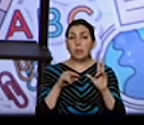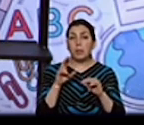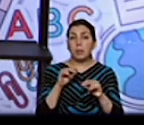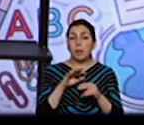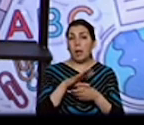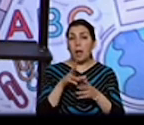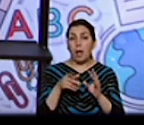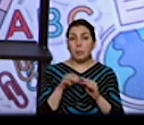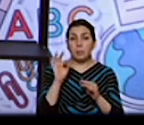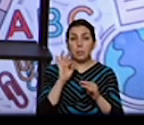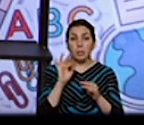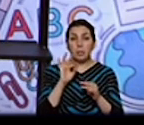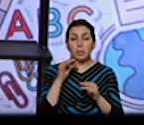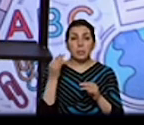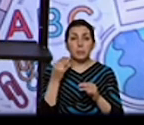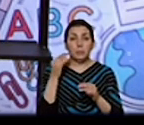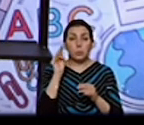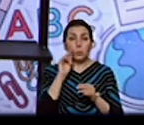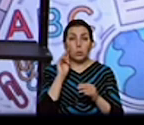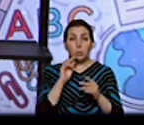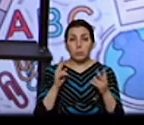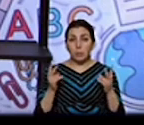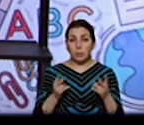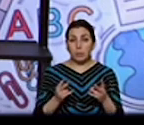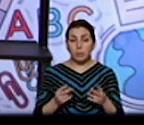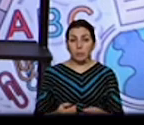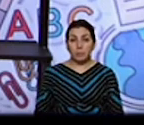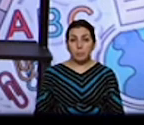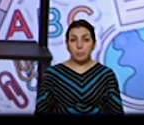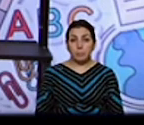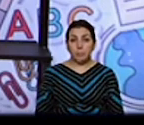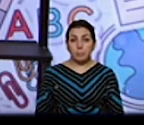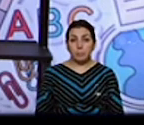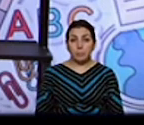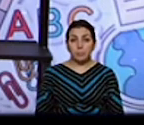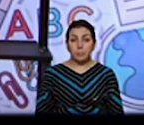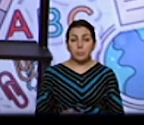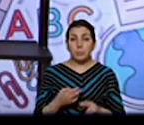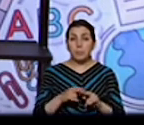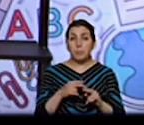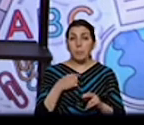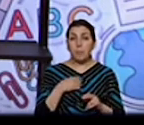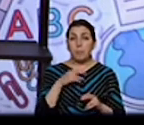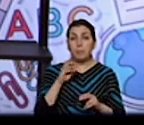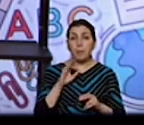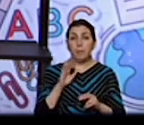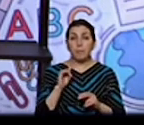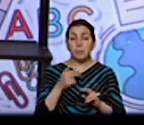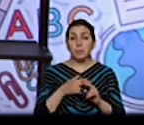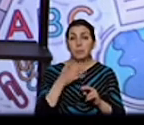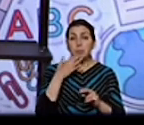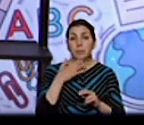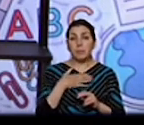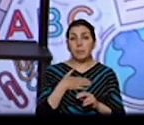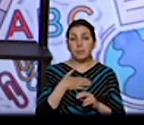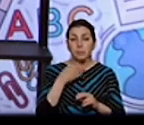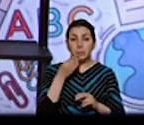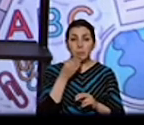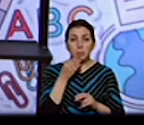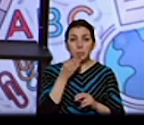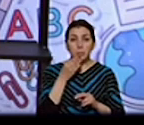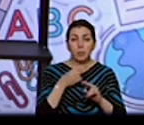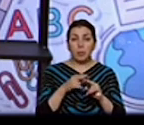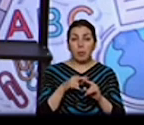rangi hammasi haqida qiziqib o'rganishimiz kerak. Chunki biz bu mevalarni sevib iste'mol